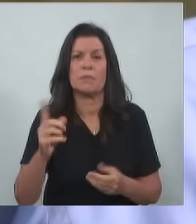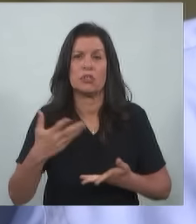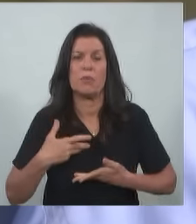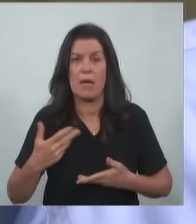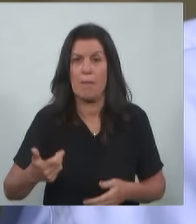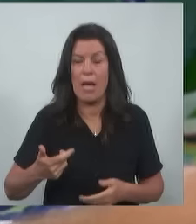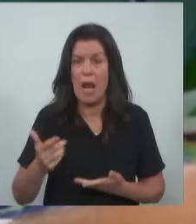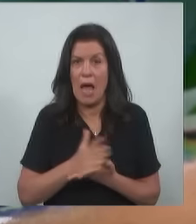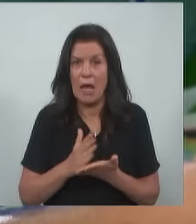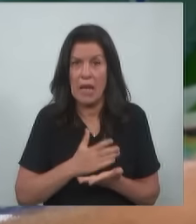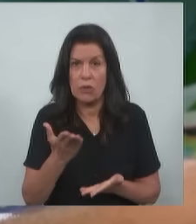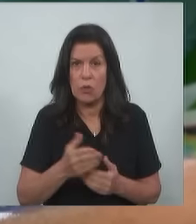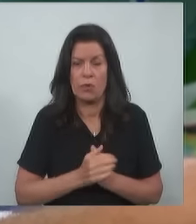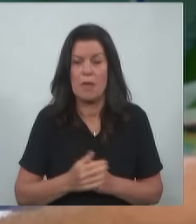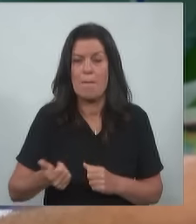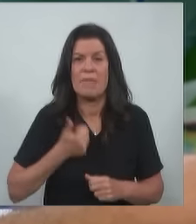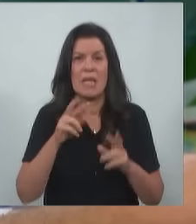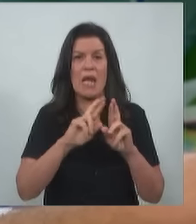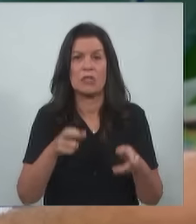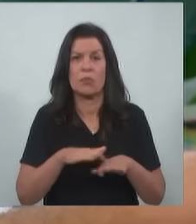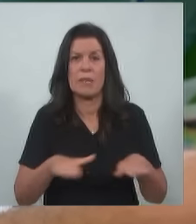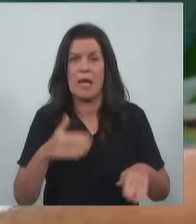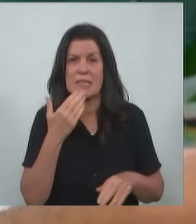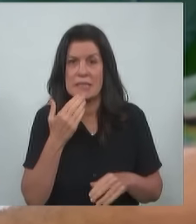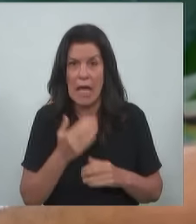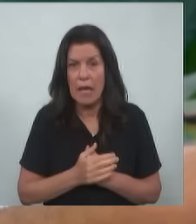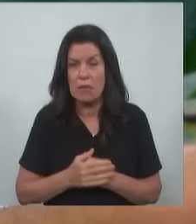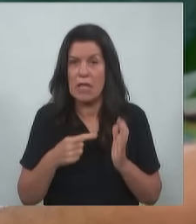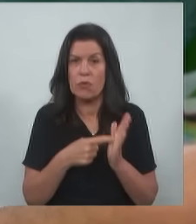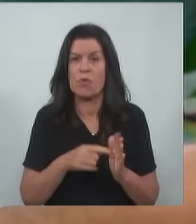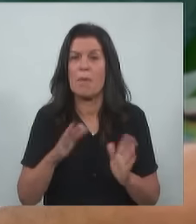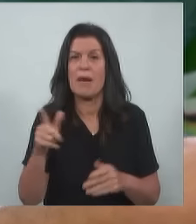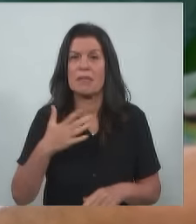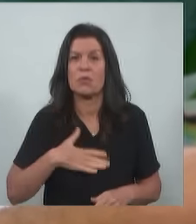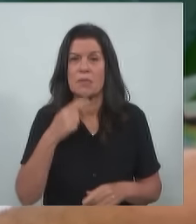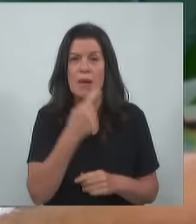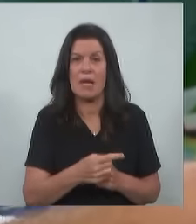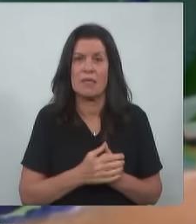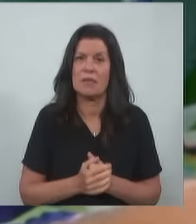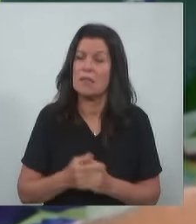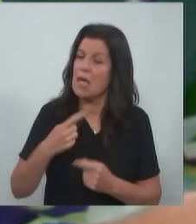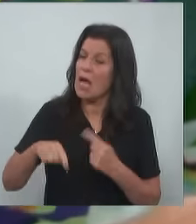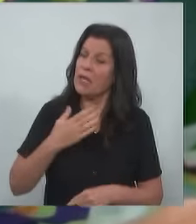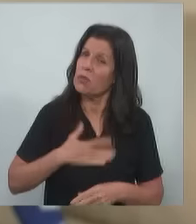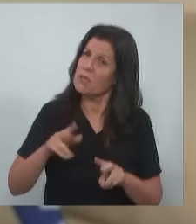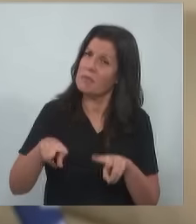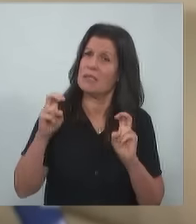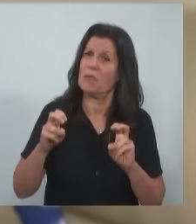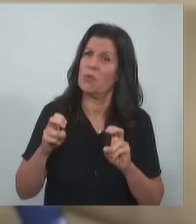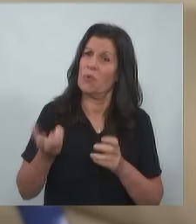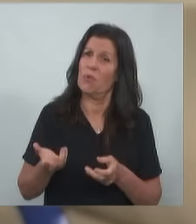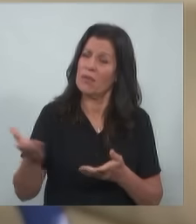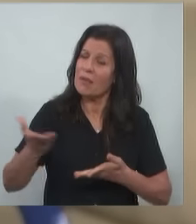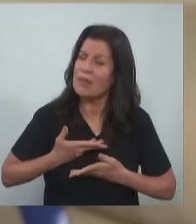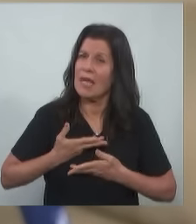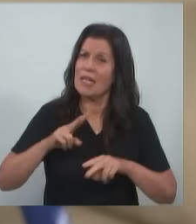התראיין לכתבה הזו, מה הייתם רוצים להגיד להם? תן לנו להישאר פה. תן לנו הזדמנות. תן לנו הזדמנות. הזדמנות שאנחנו יכולים,